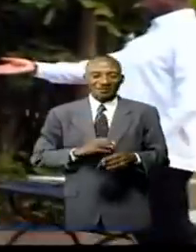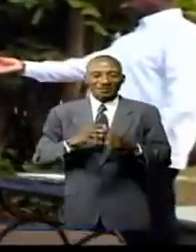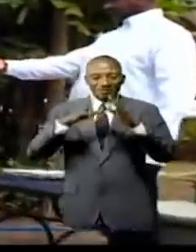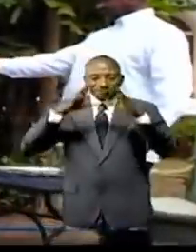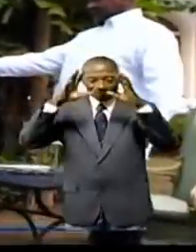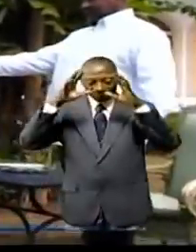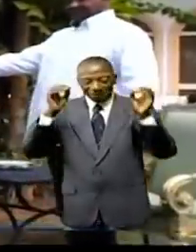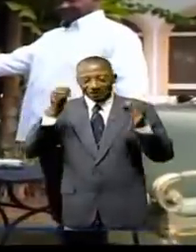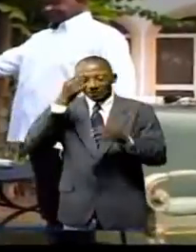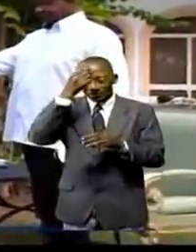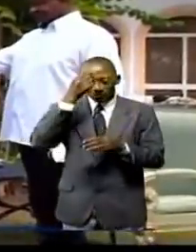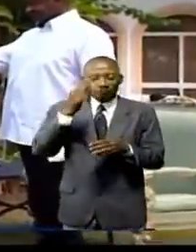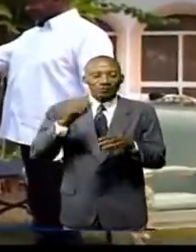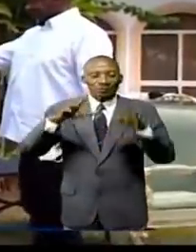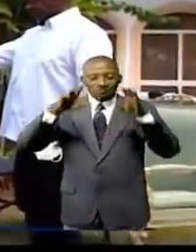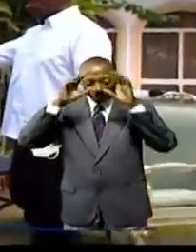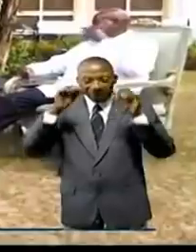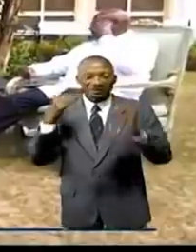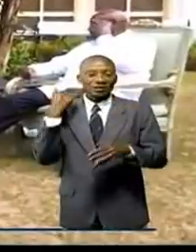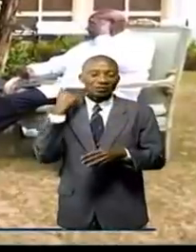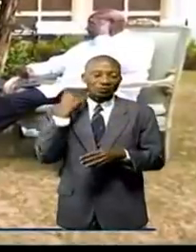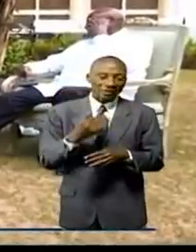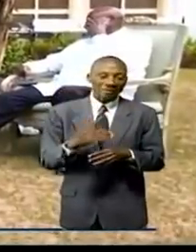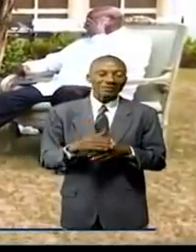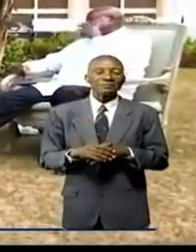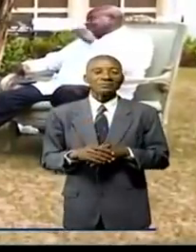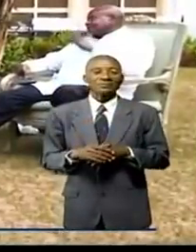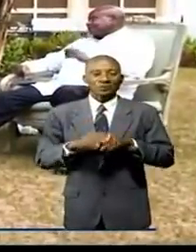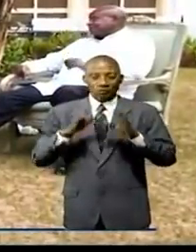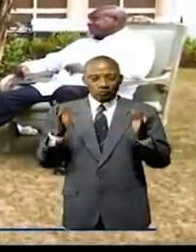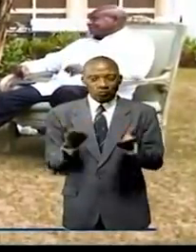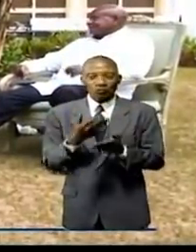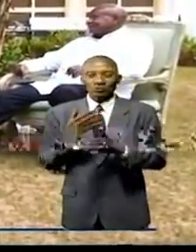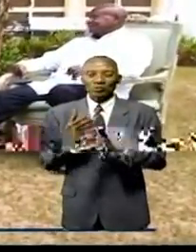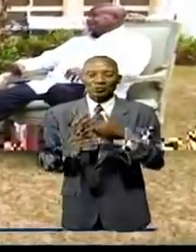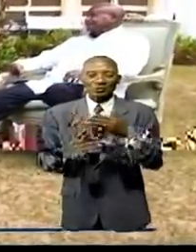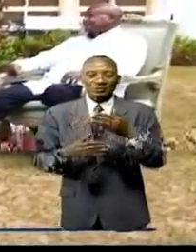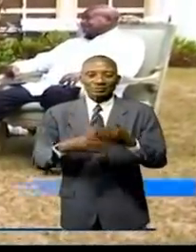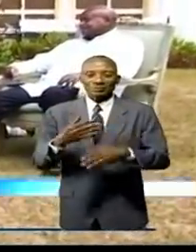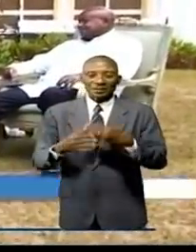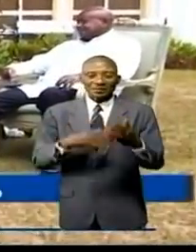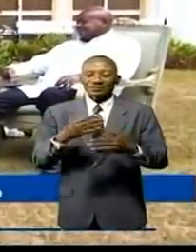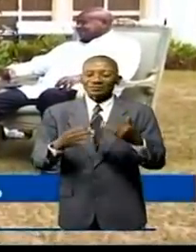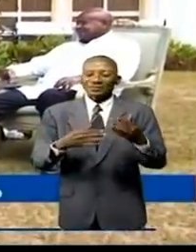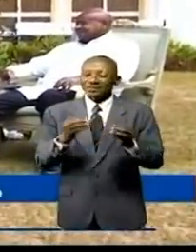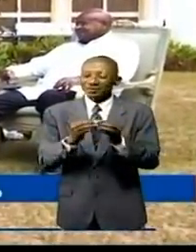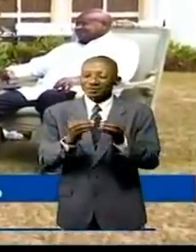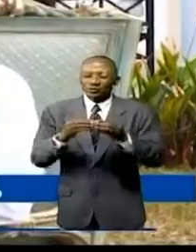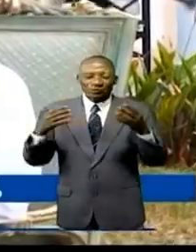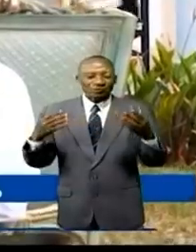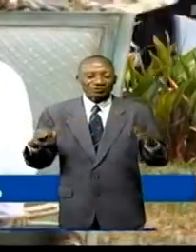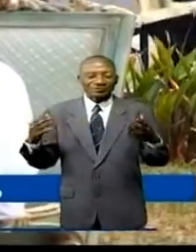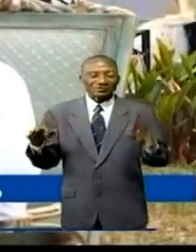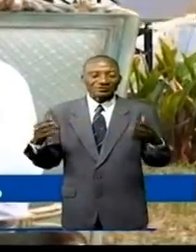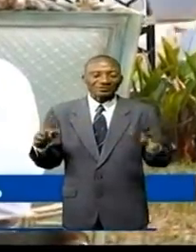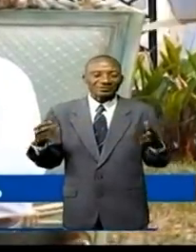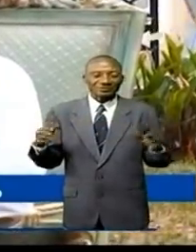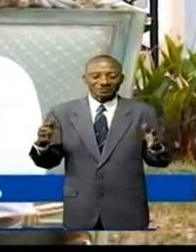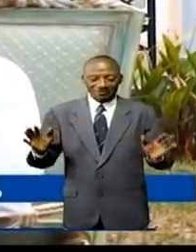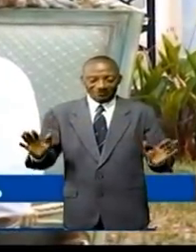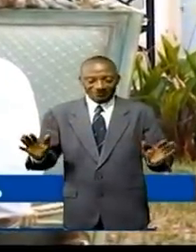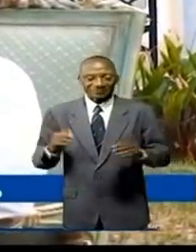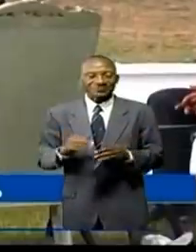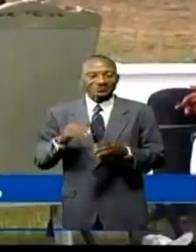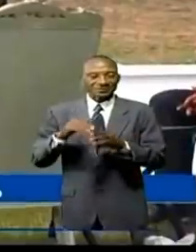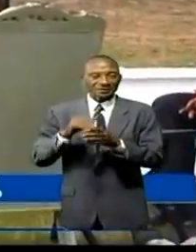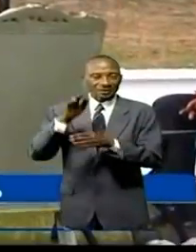Tshisekedi, Museveni, pour une durée de plus d'une heure. Tout est bien qui finit bien, c'est en début de soirée que